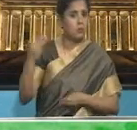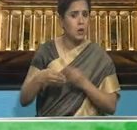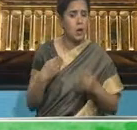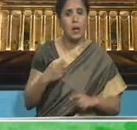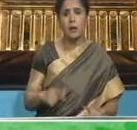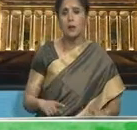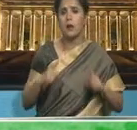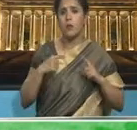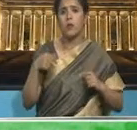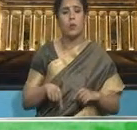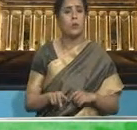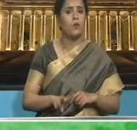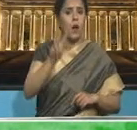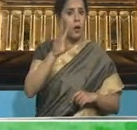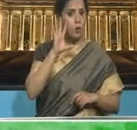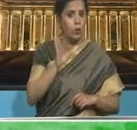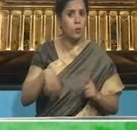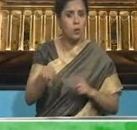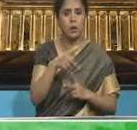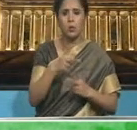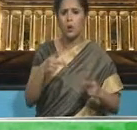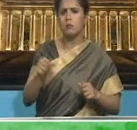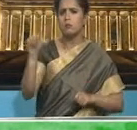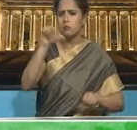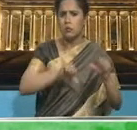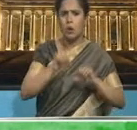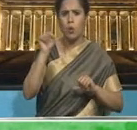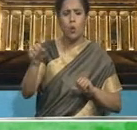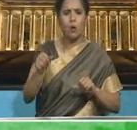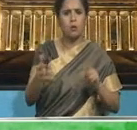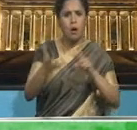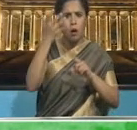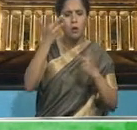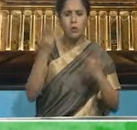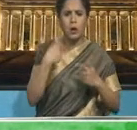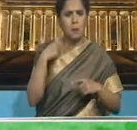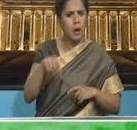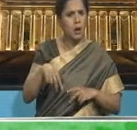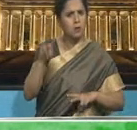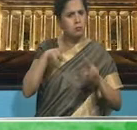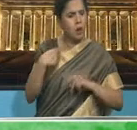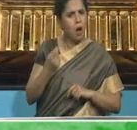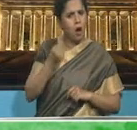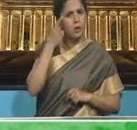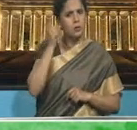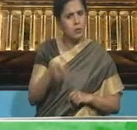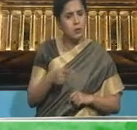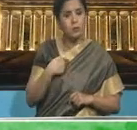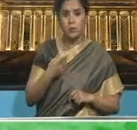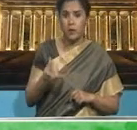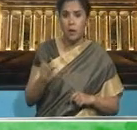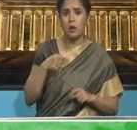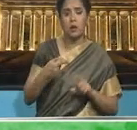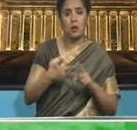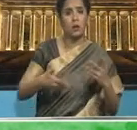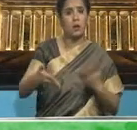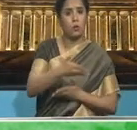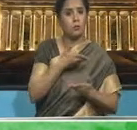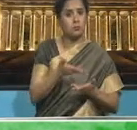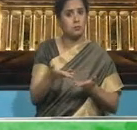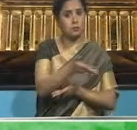मूल्यों के वैज्ञानिक आयामों को समझना होगा। हमें एक बार फिर प्रकृति के